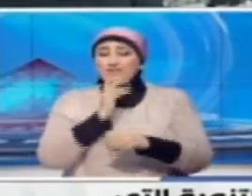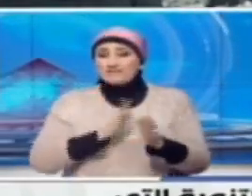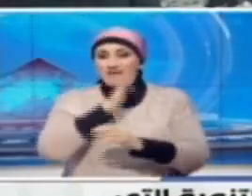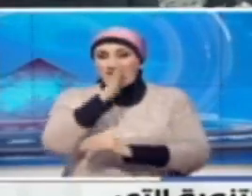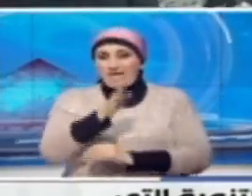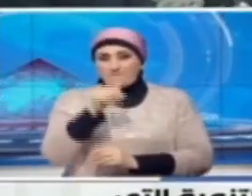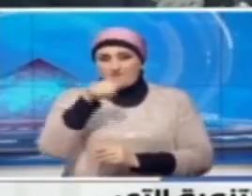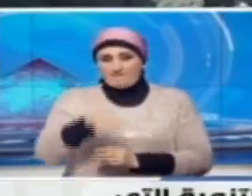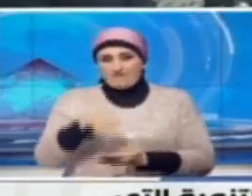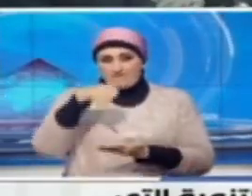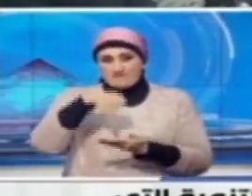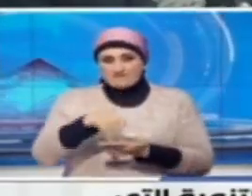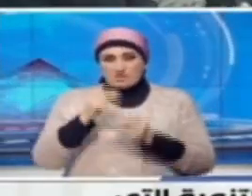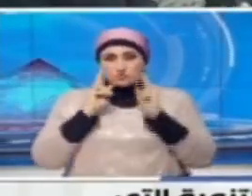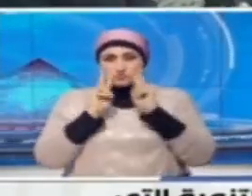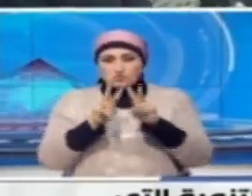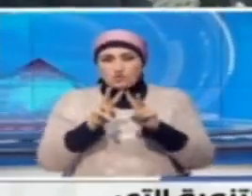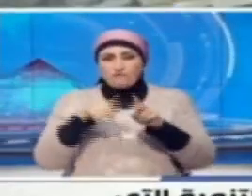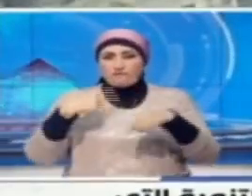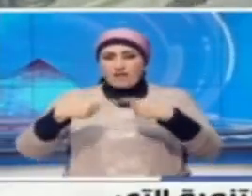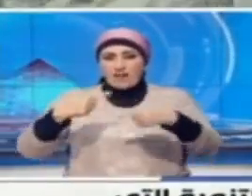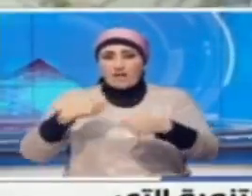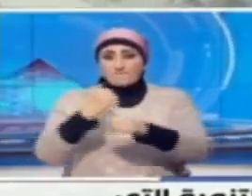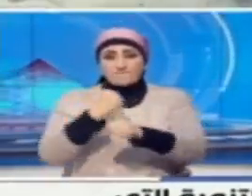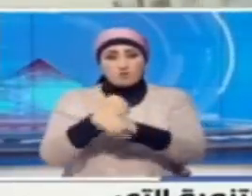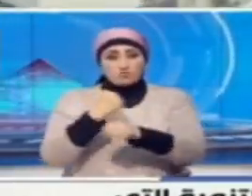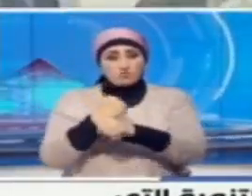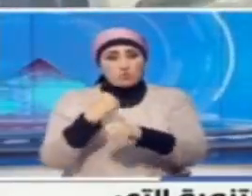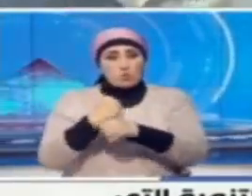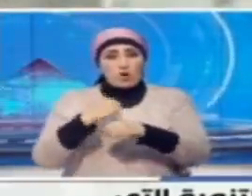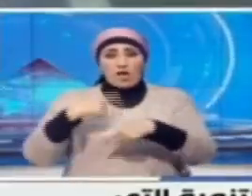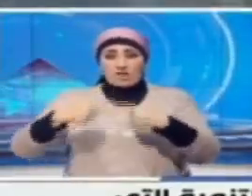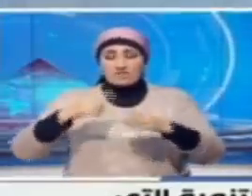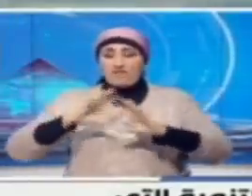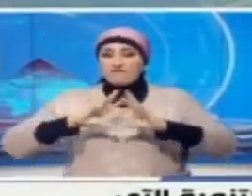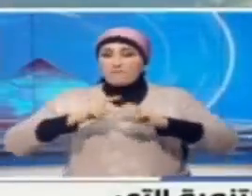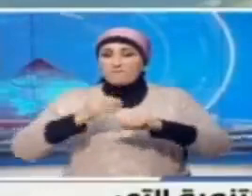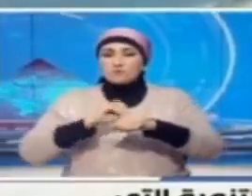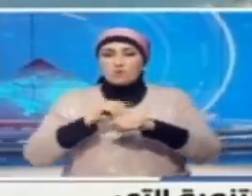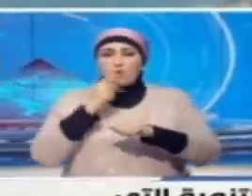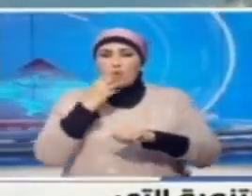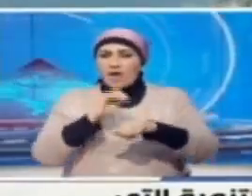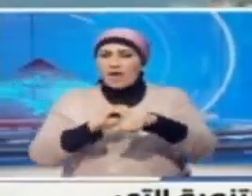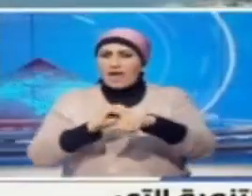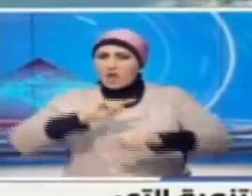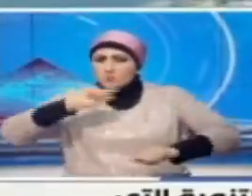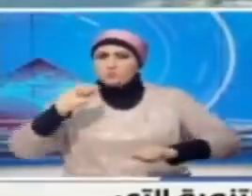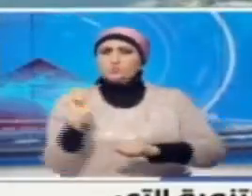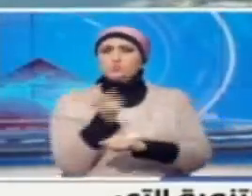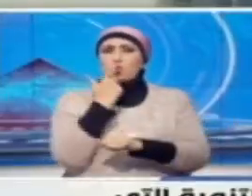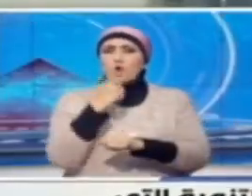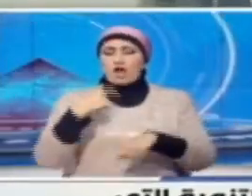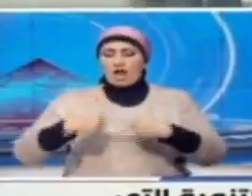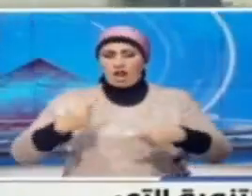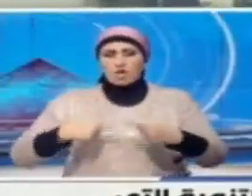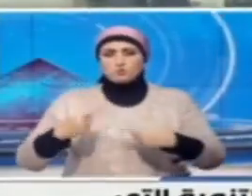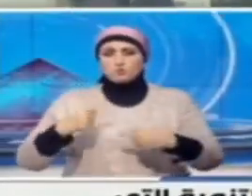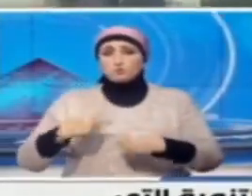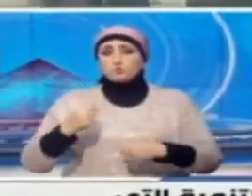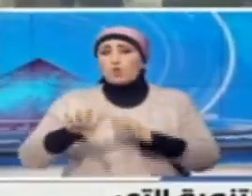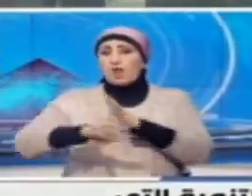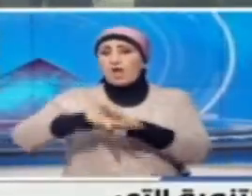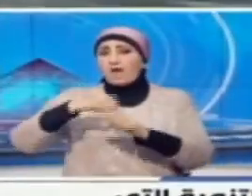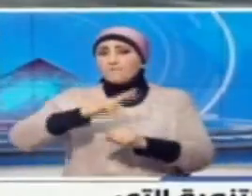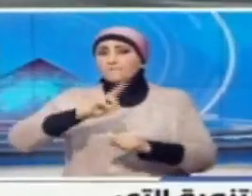للمدينة لمتابعة الموقف التنفيذي للمشروعات الجارية بها، حيث شدد رئيس الوزراء على أهمية إسراع